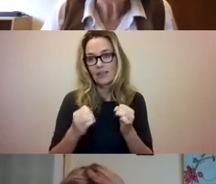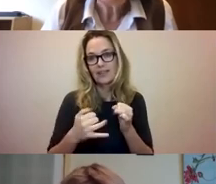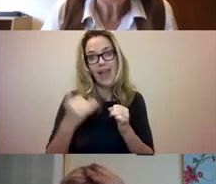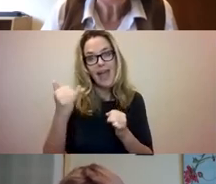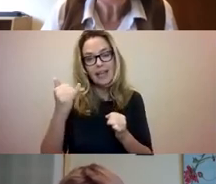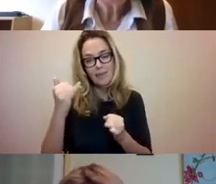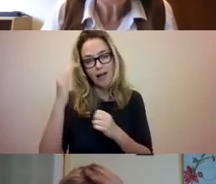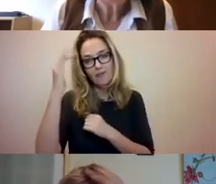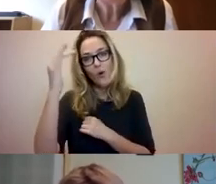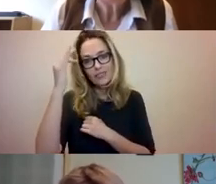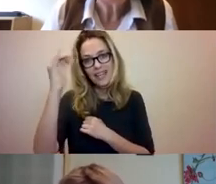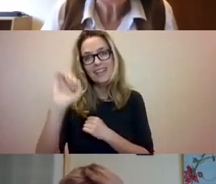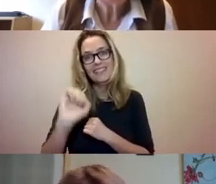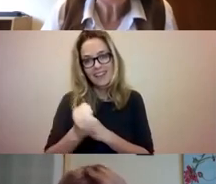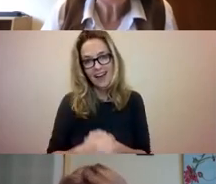ja.